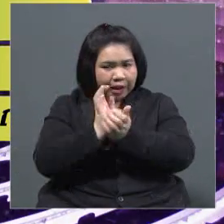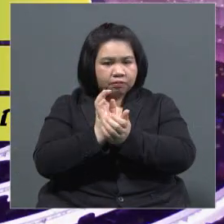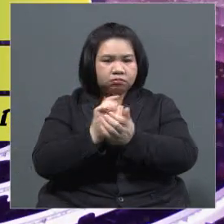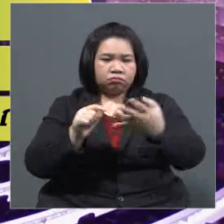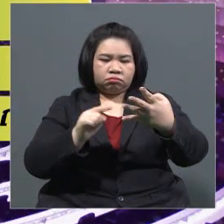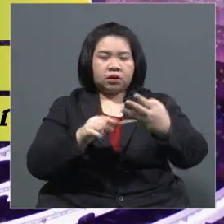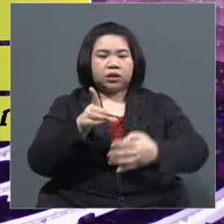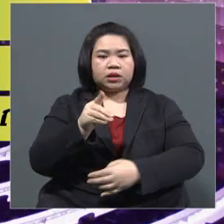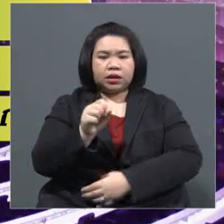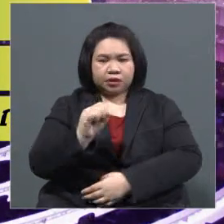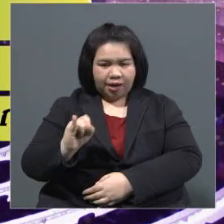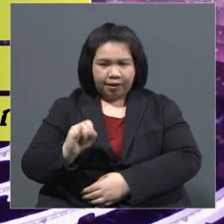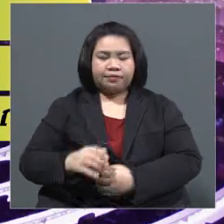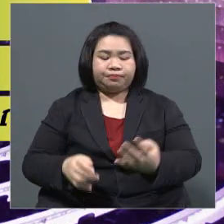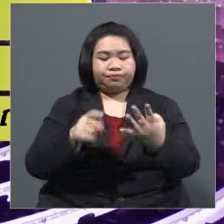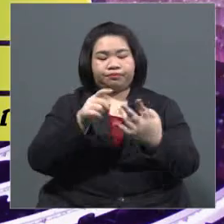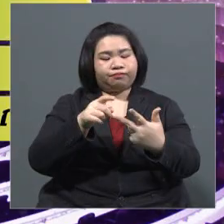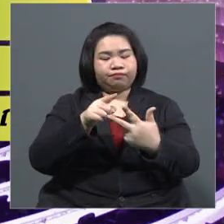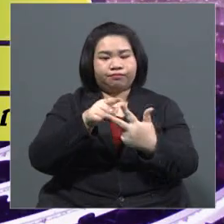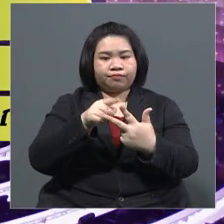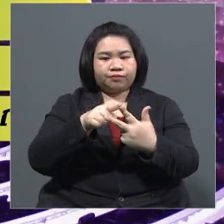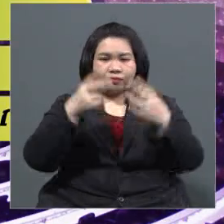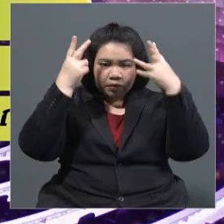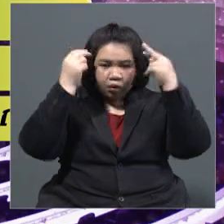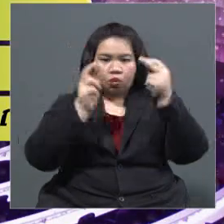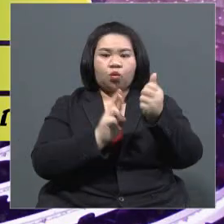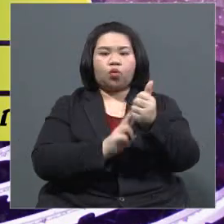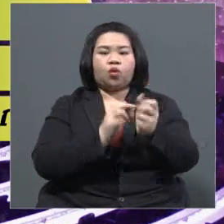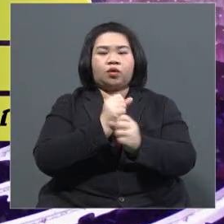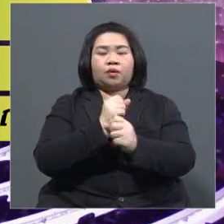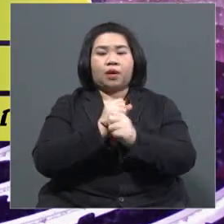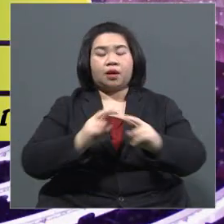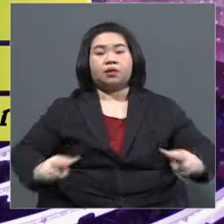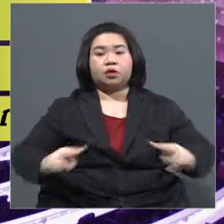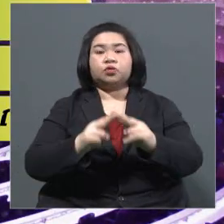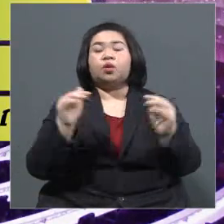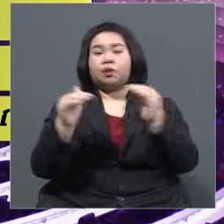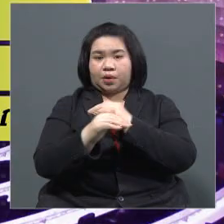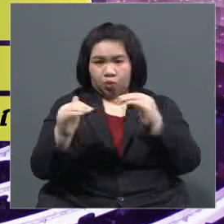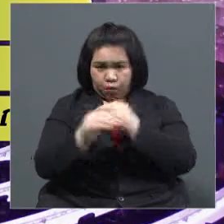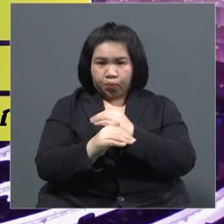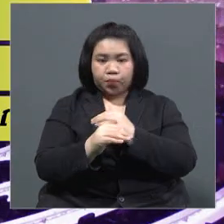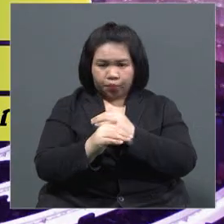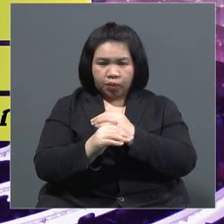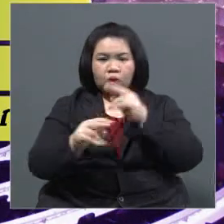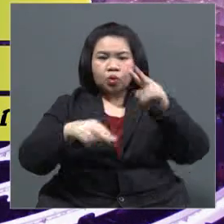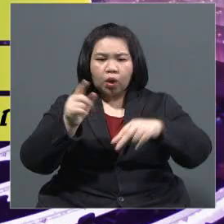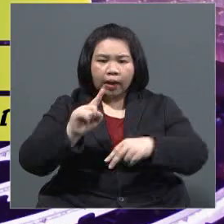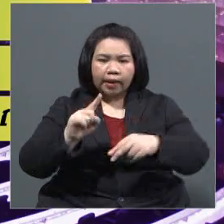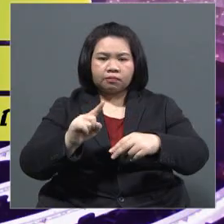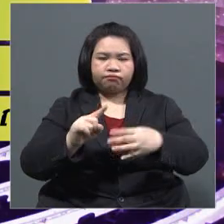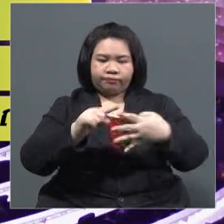DSIครับนายสุริยะจึงรุ่งเรืองเกียตรองนายกรัฐมนตรีและรัฐมนตรีว่าการกระทรวงคมนาคมกำกับตุแลกระทรวง